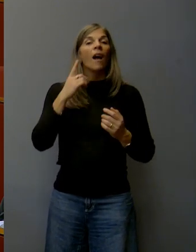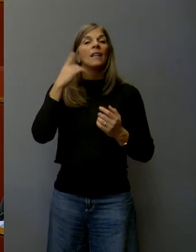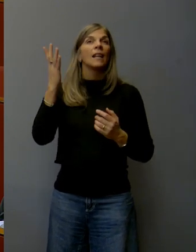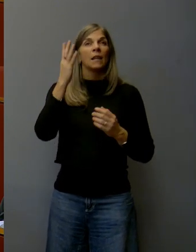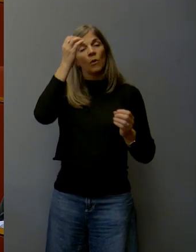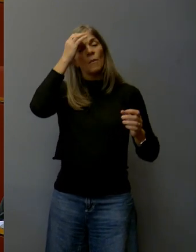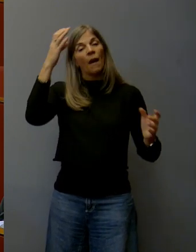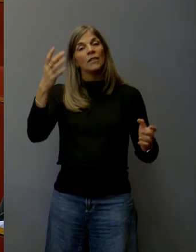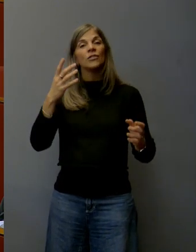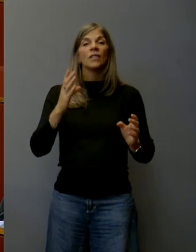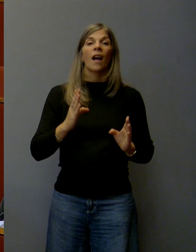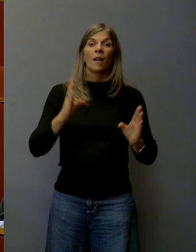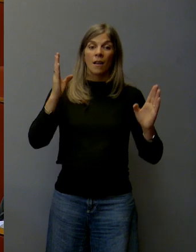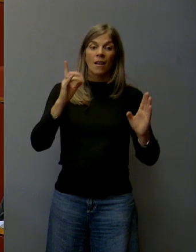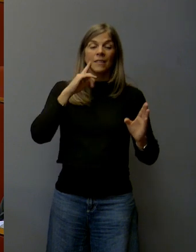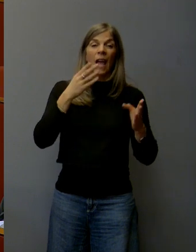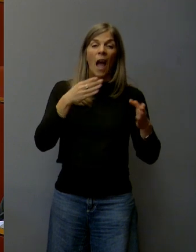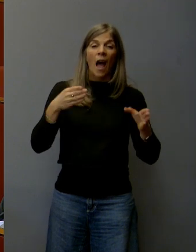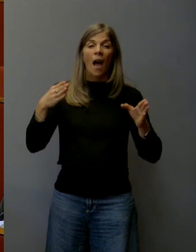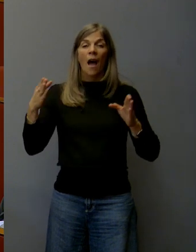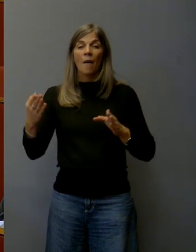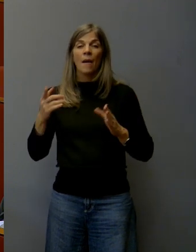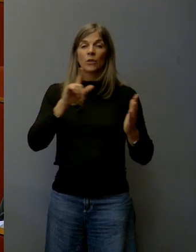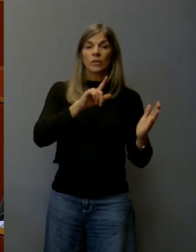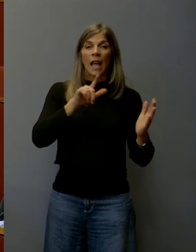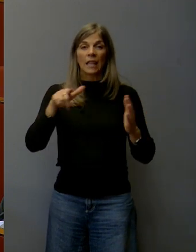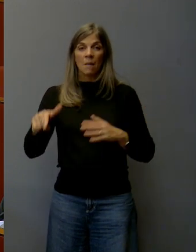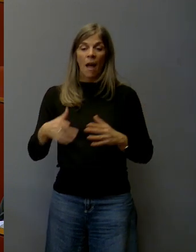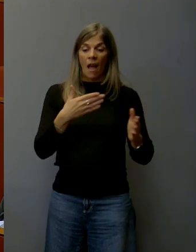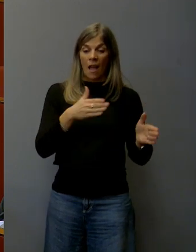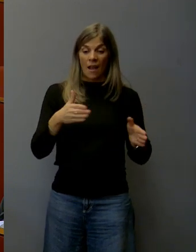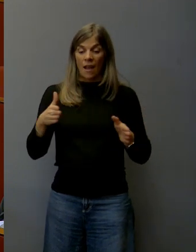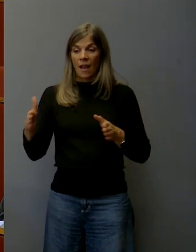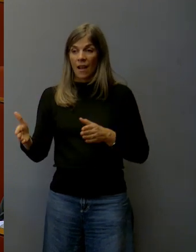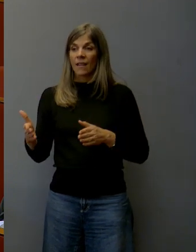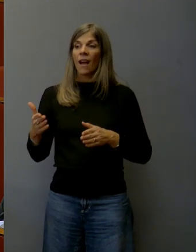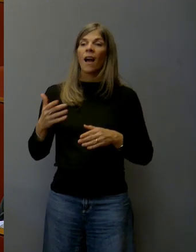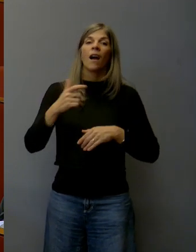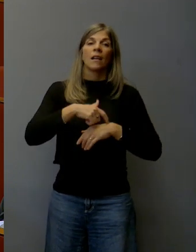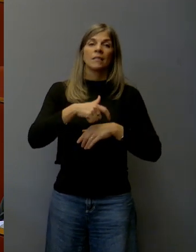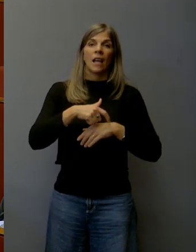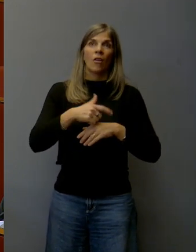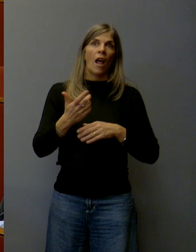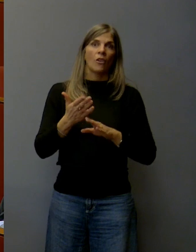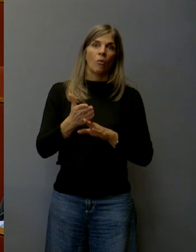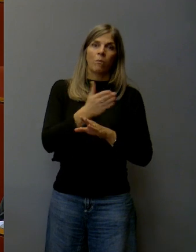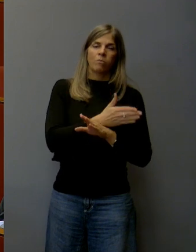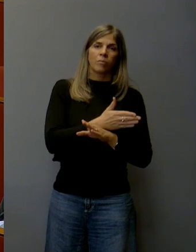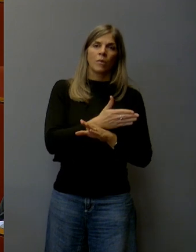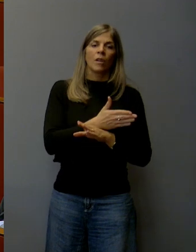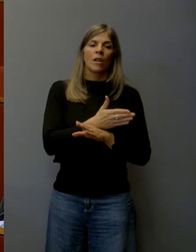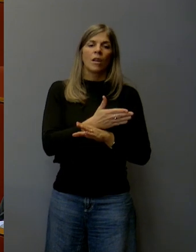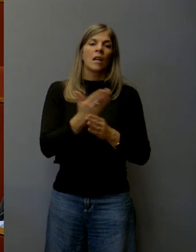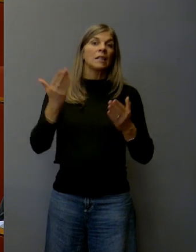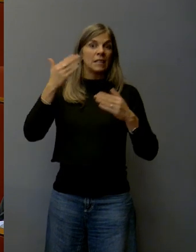fossero spalmati su sette giorni invece che su 5 e su un orario che non sia quello delle 7 ma sia su un orario anche